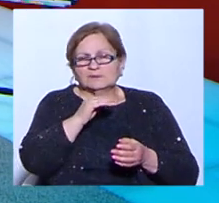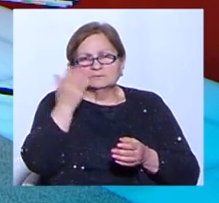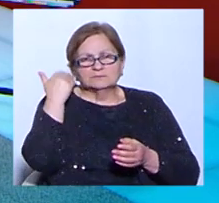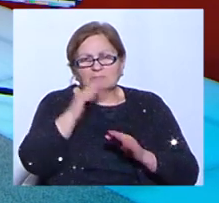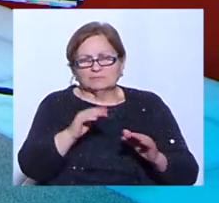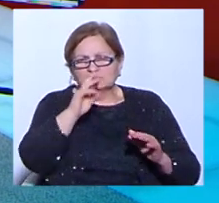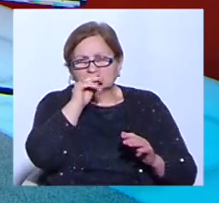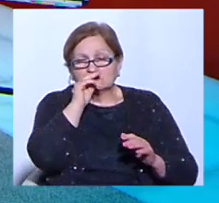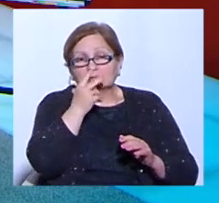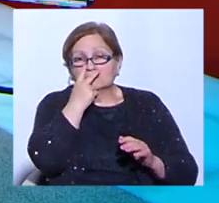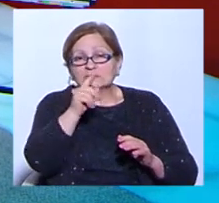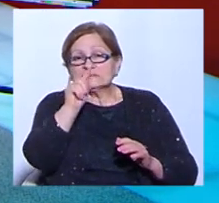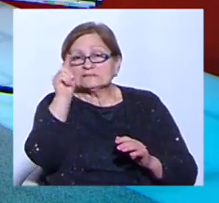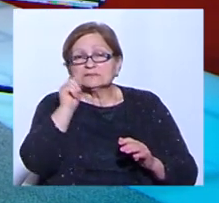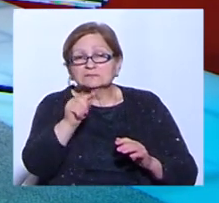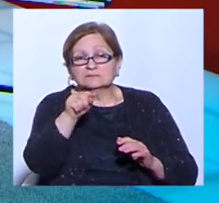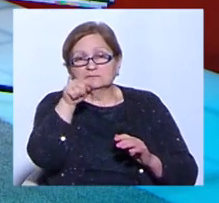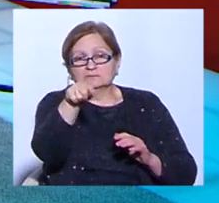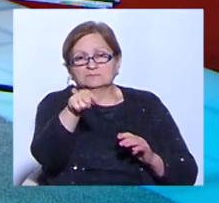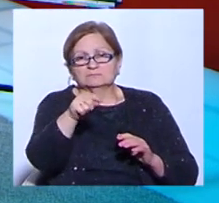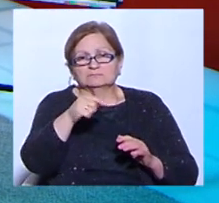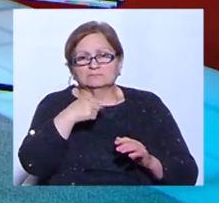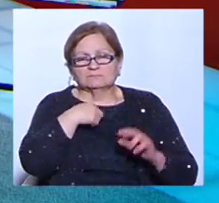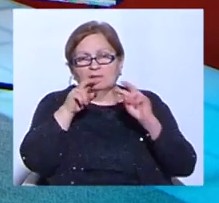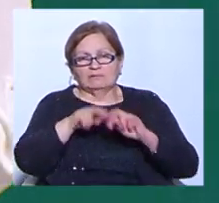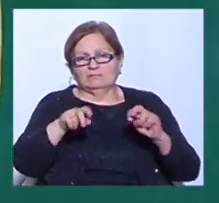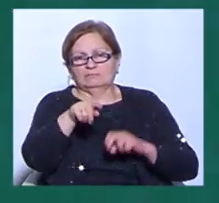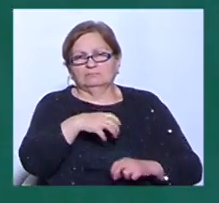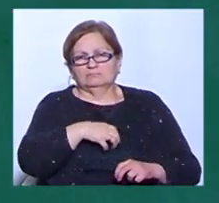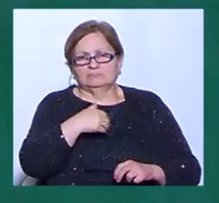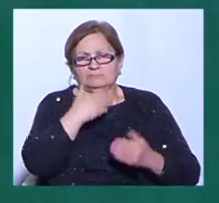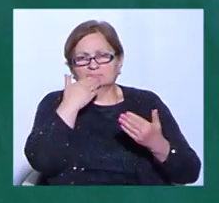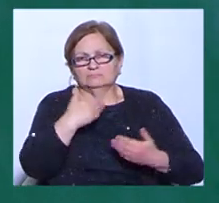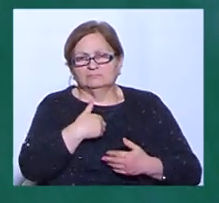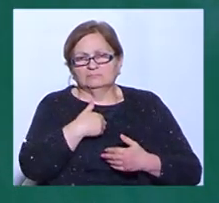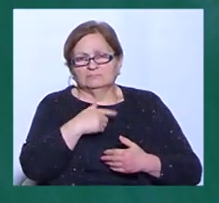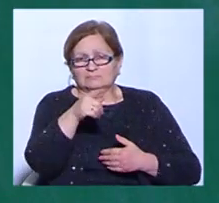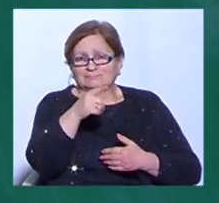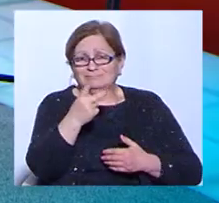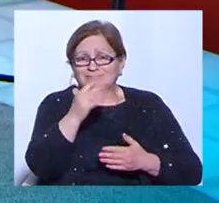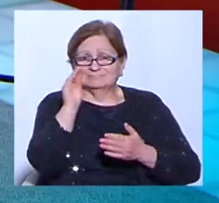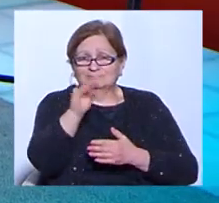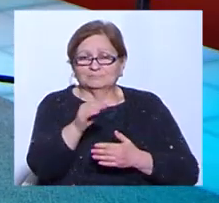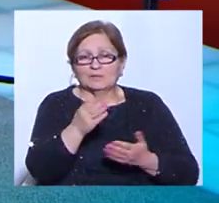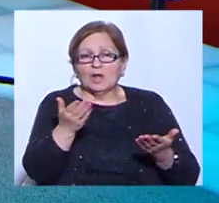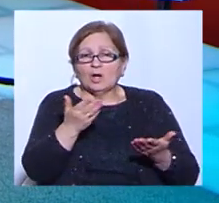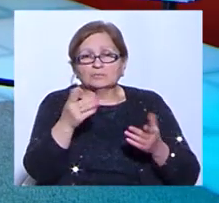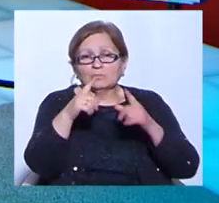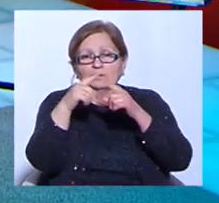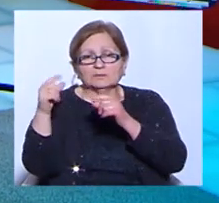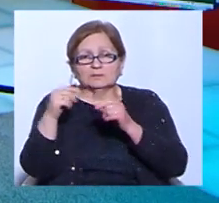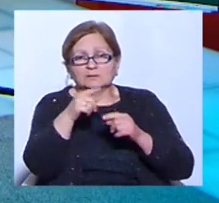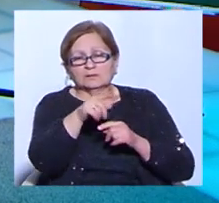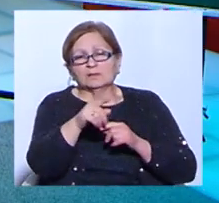მაგრამ დააკვირდით კითხვის ნიშანი, სადაც წერია, ესე იგი იქვე ძებთ, ანუ ტესტი გვეკითხება, რომელი ფიგურა უნდა იყოს კითხვის